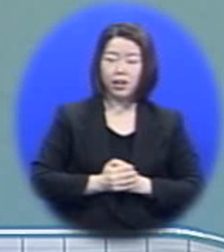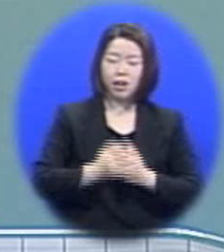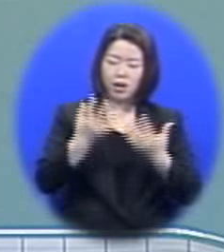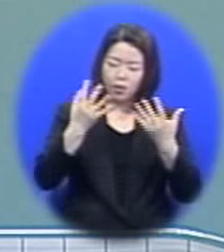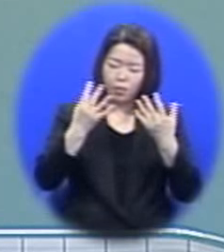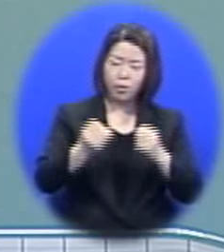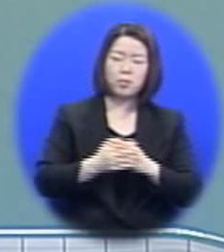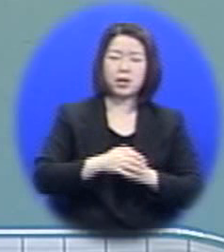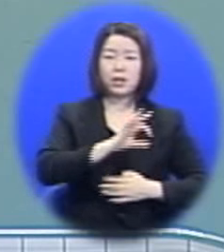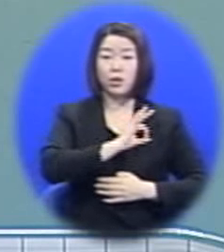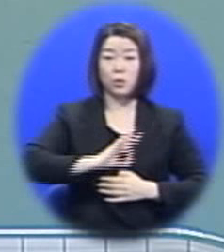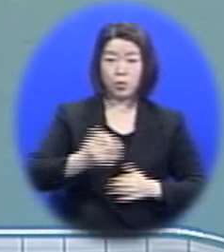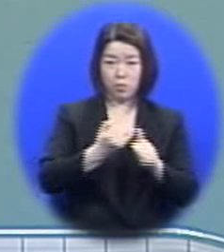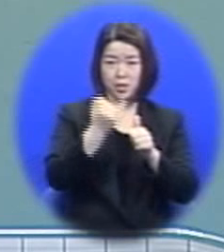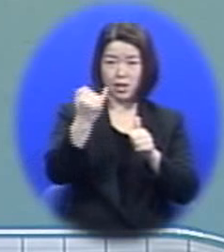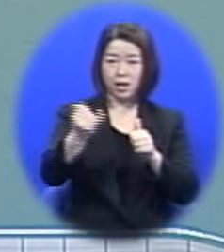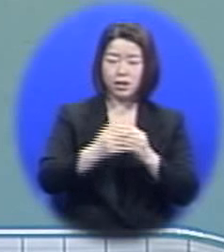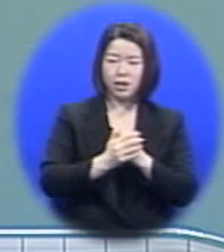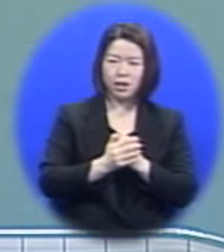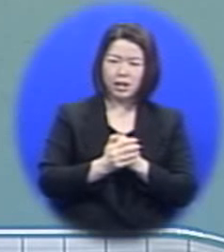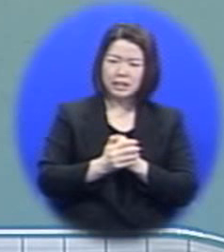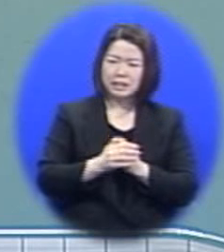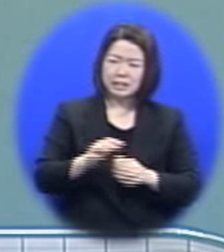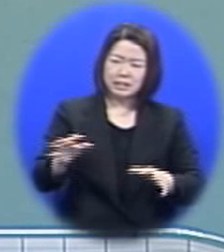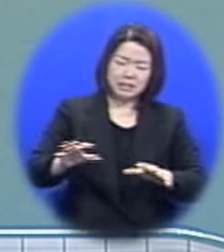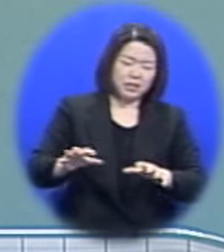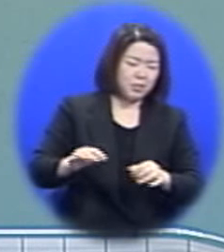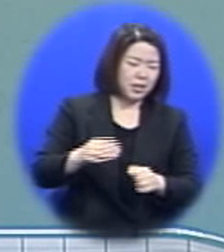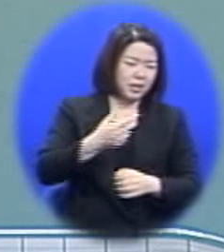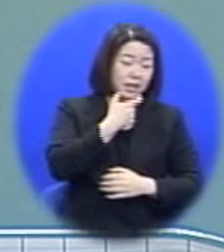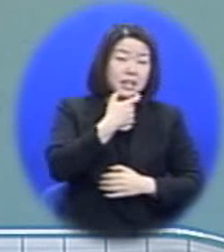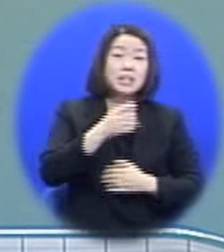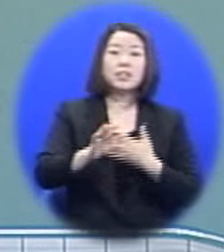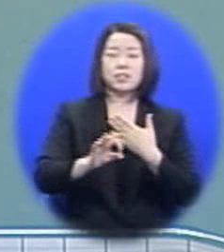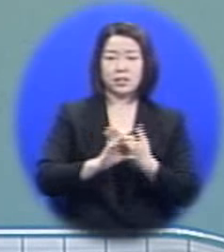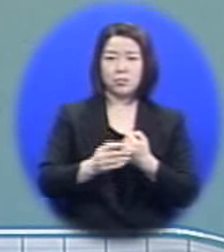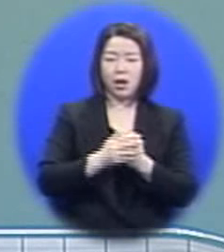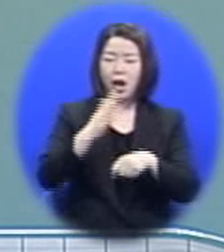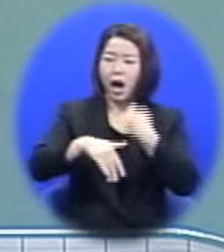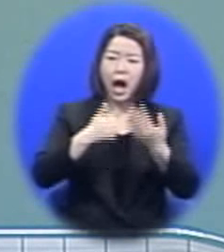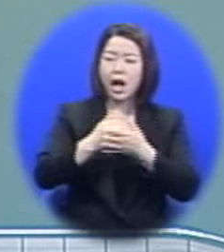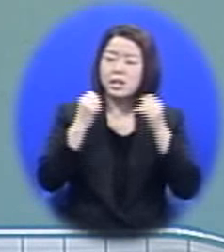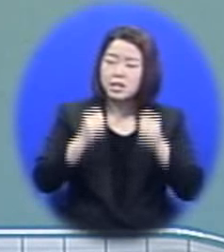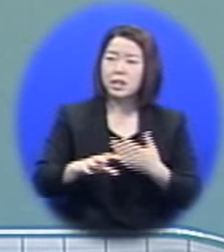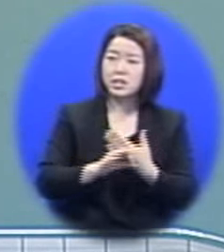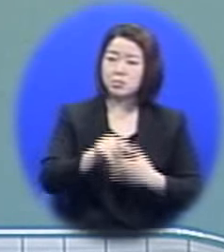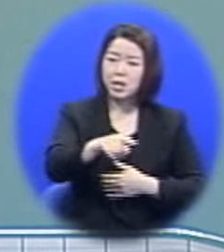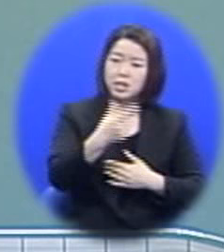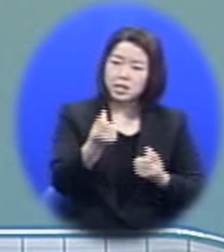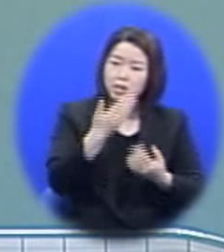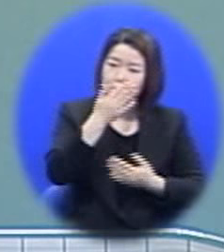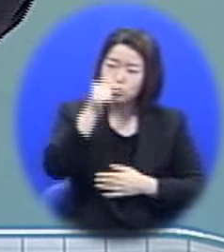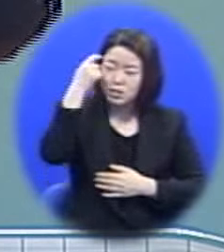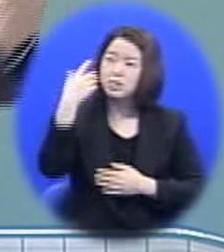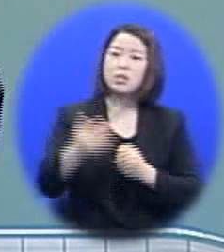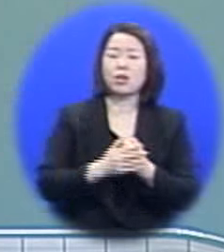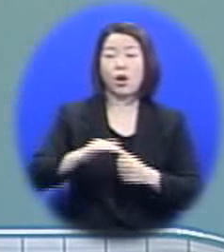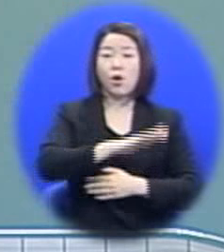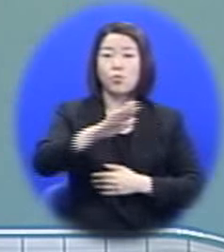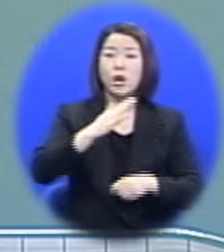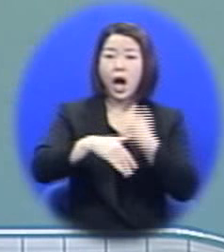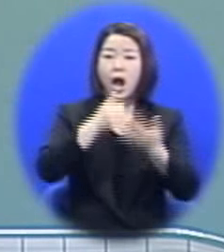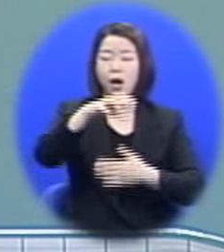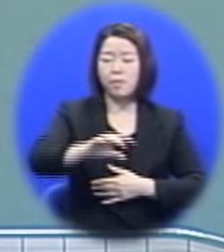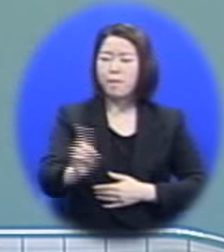얼마나 욥의 아내가 치를 떨었으면 하나님 계시면 이럴 수 있어요. 우리가 하나님 앞에